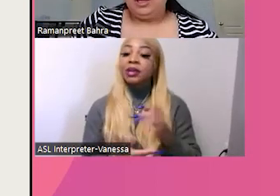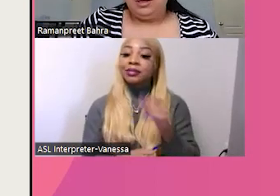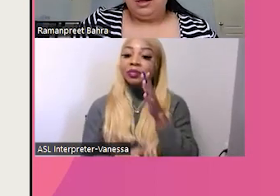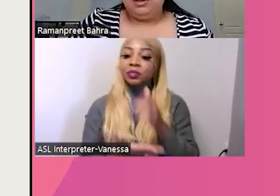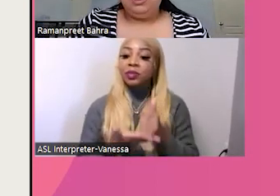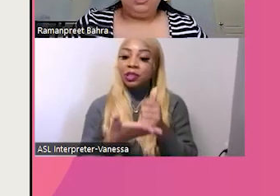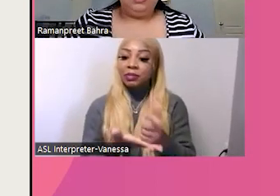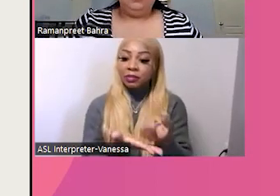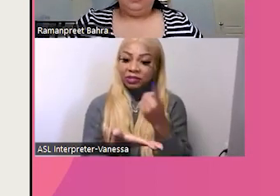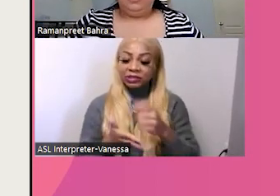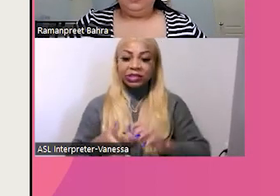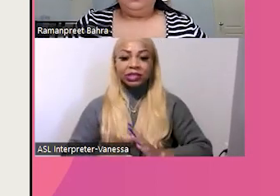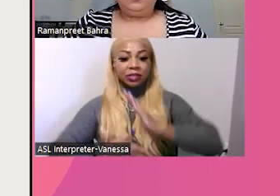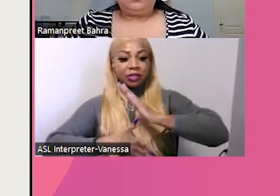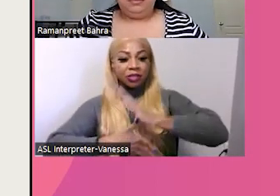comprendre